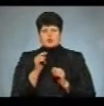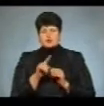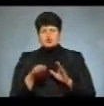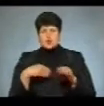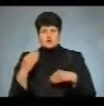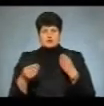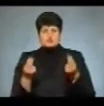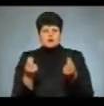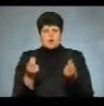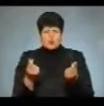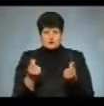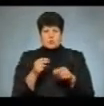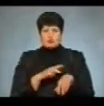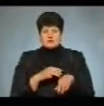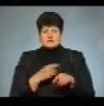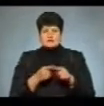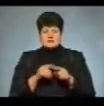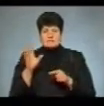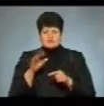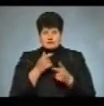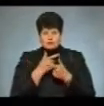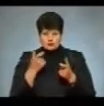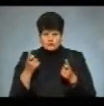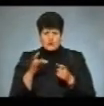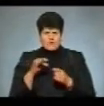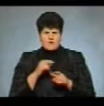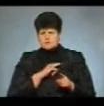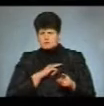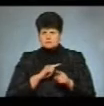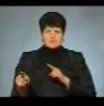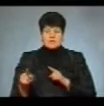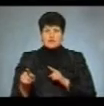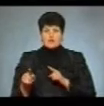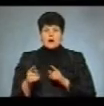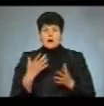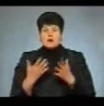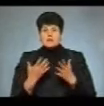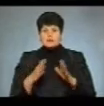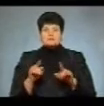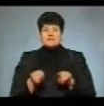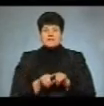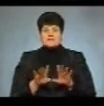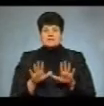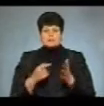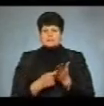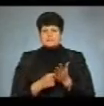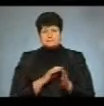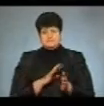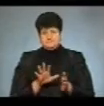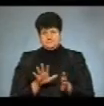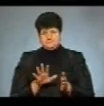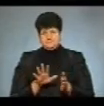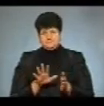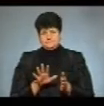роздаються гроші. Поліція на ці всі повідомлення, відповідно, реагувала миттєво, але такі випадки не підтвердилися. У